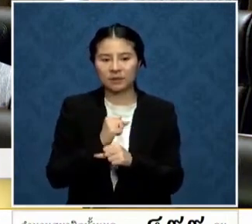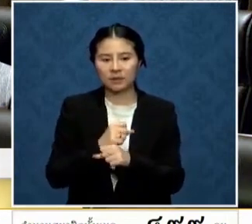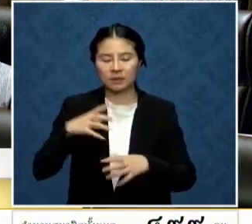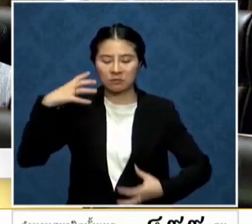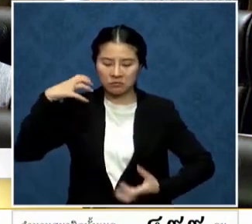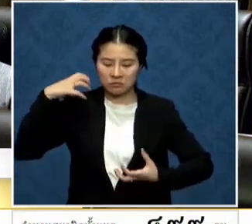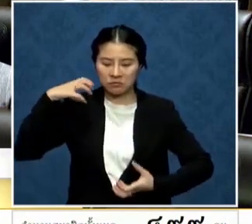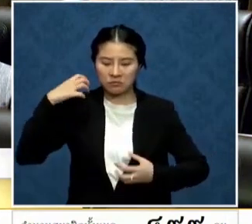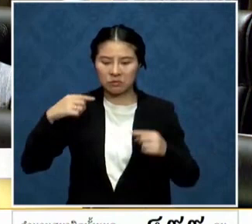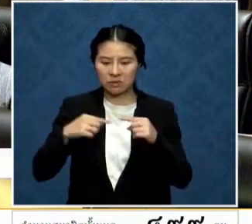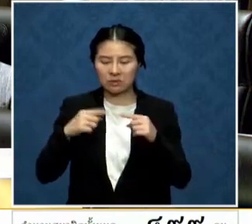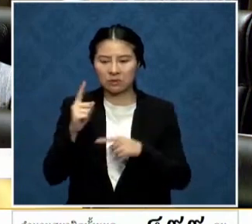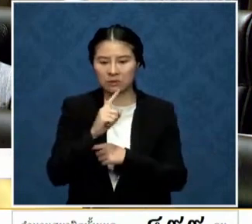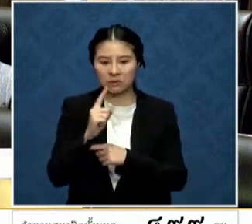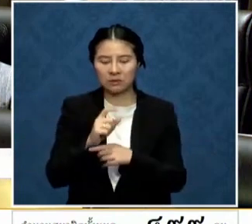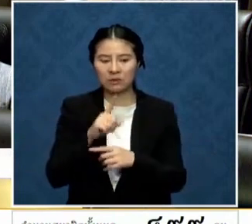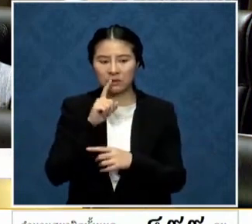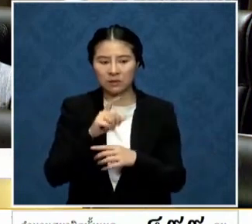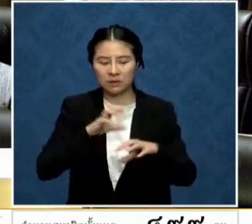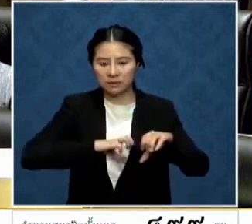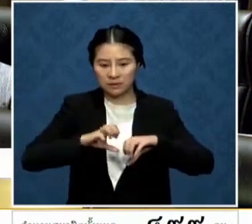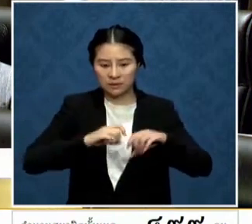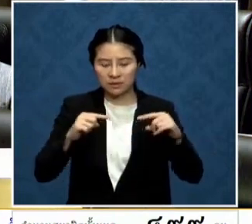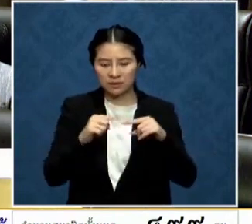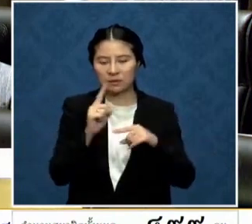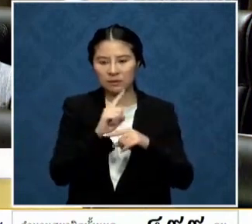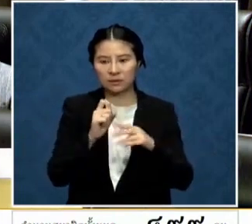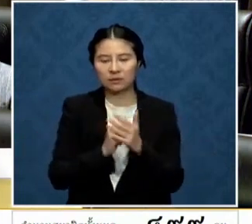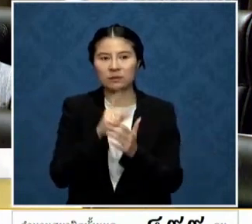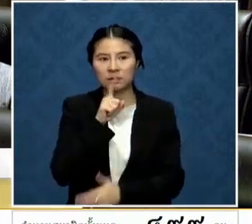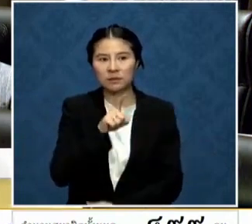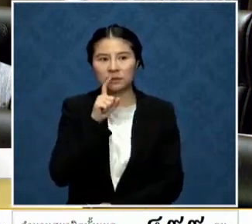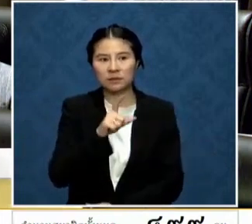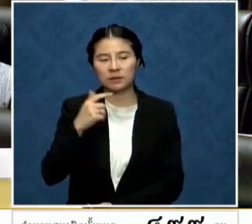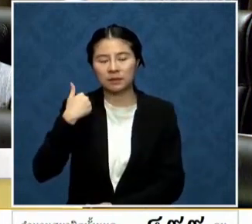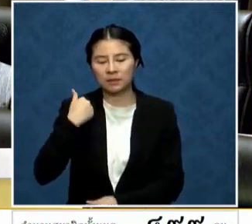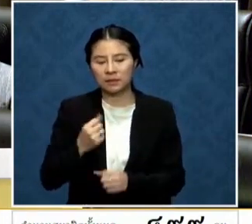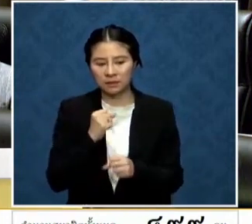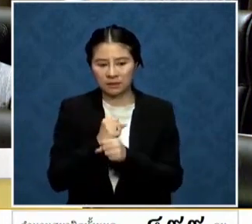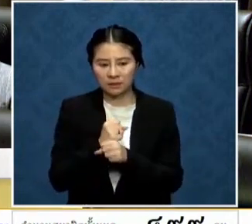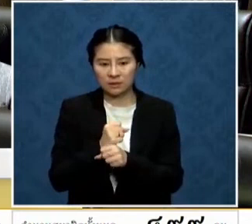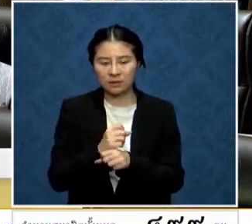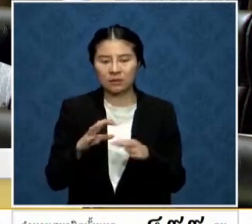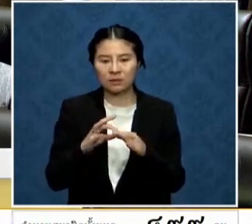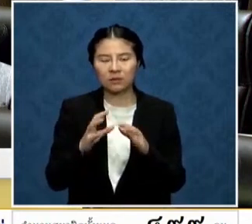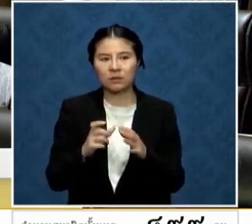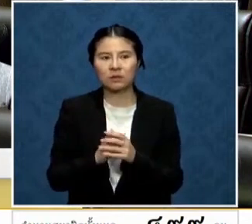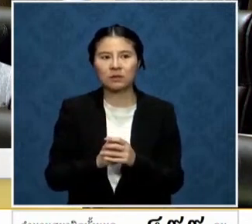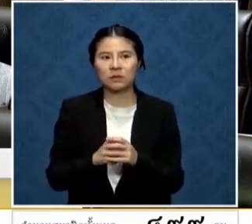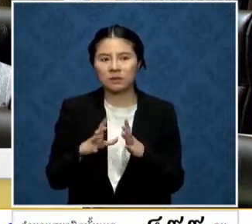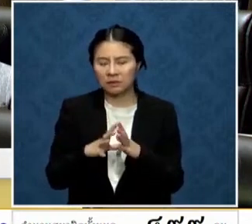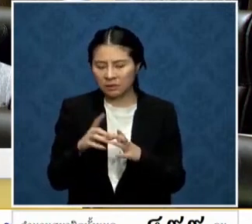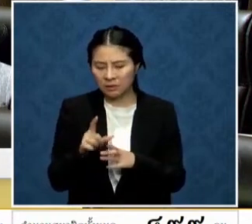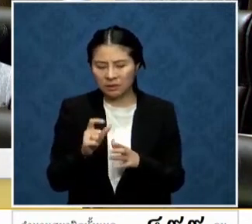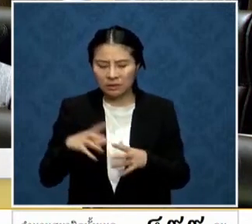บาหลีอินโดนีเซียคำถามคือจะจัดไว้ที่ไหนได้บ้างเท่าที่ผมสอบถามมาเหมือนจะมีการพยายามสร้างกรงลิงเอาไว้แล้ว